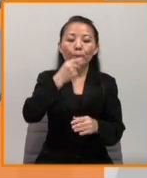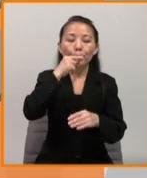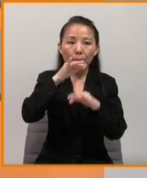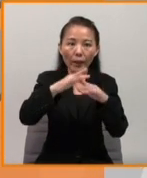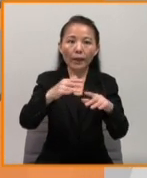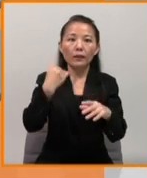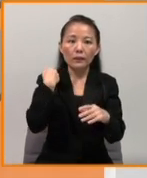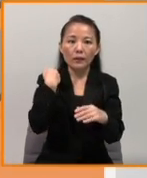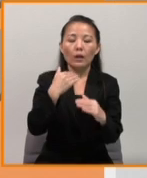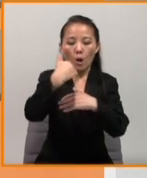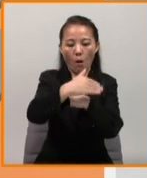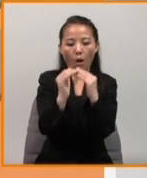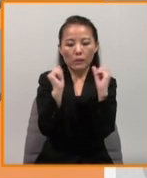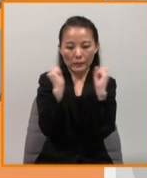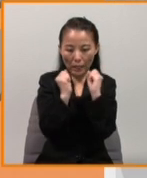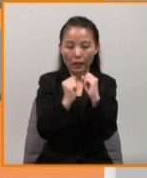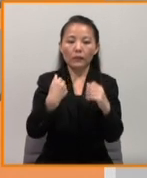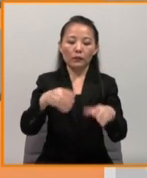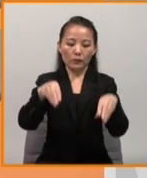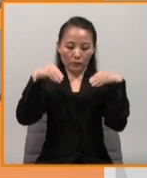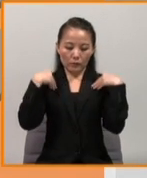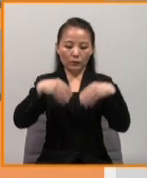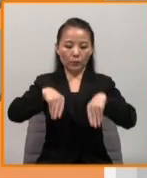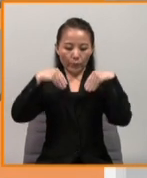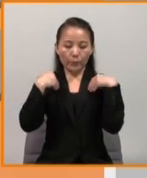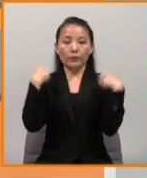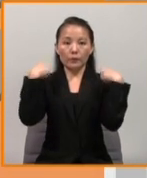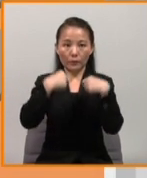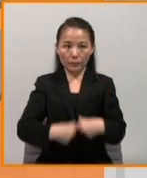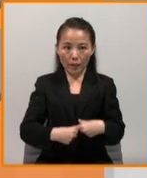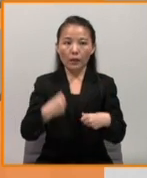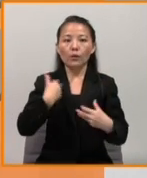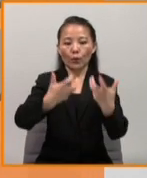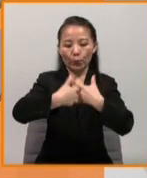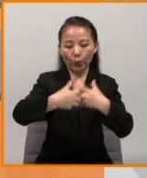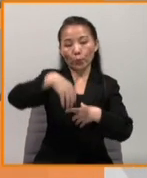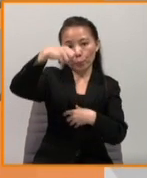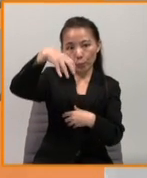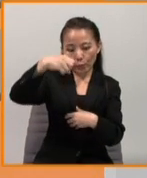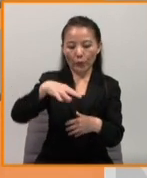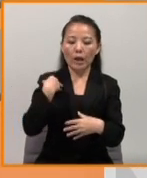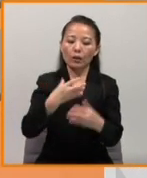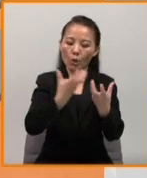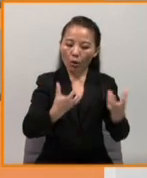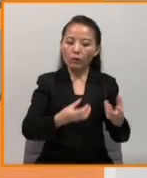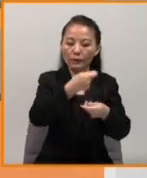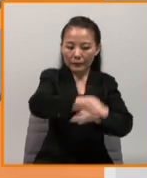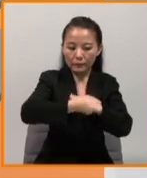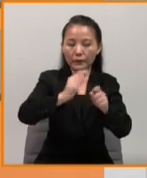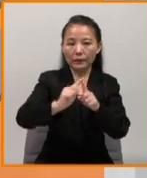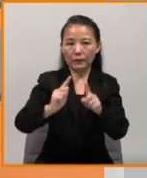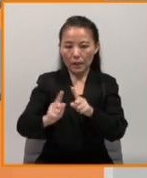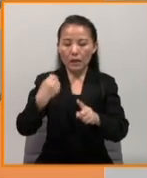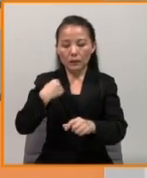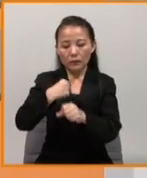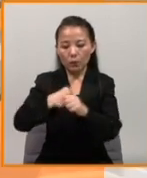เย็นสิ่งทอและเครื่องนุ่งห่มอุตสาหกรรมผลิตกระแสไฟฟ้าอุตสาหกรรมแปรรูปสินค้าเกษตรและอุตสาหกรรมก่อสร้างและวั